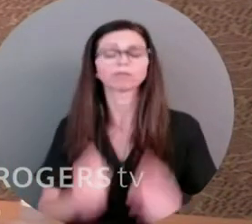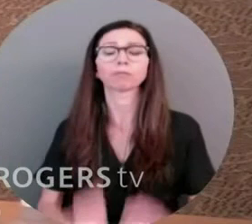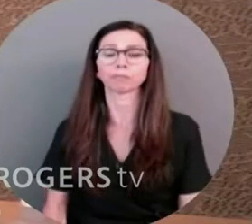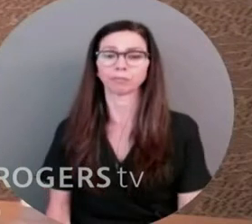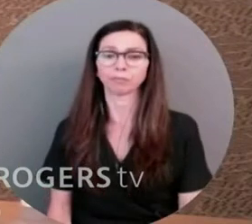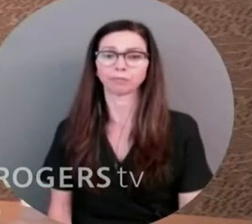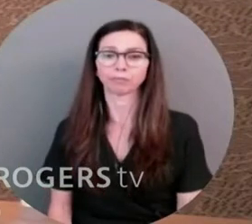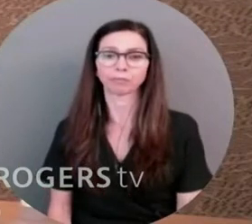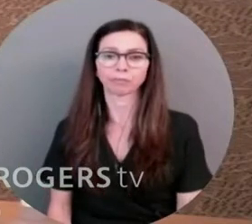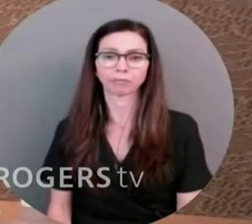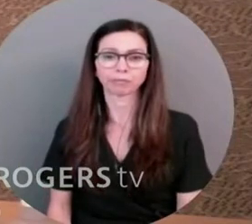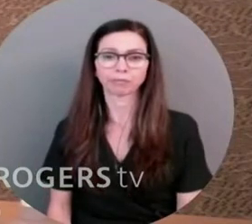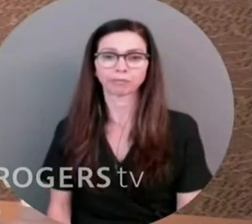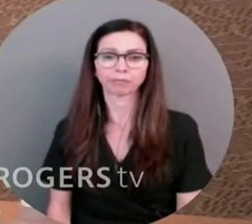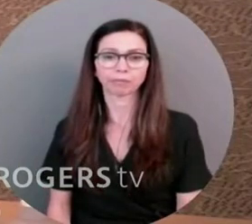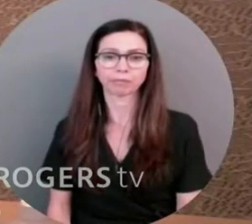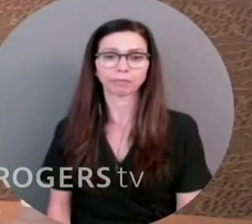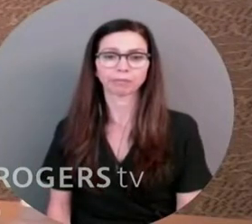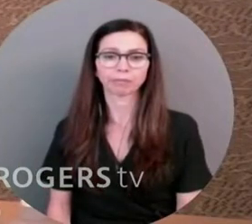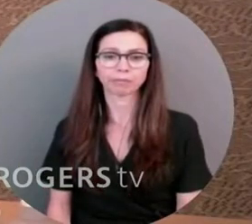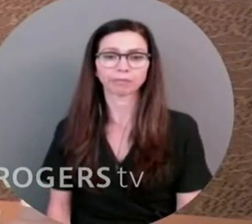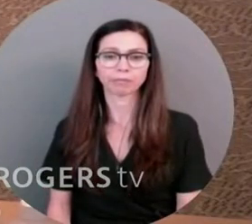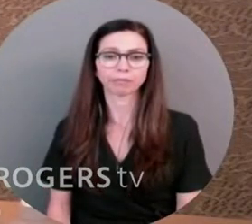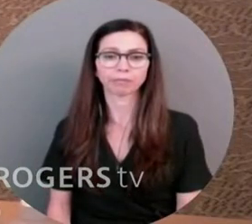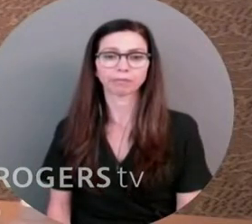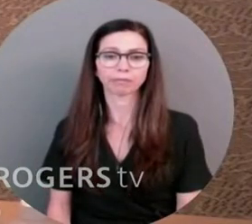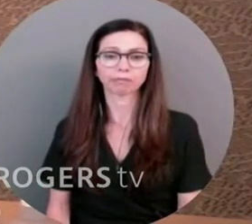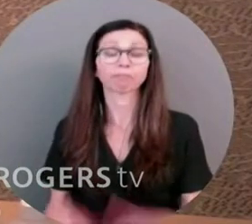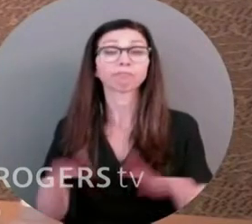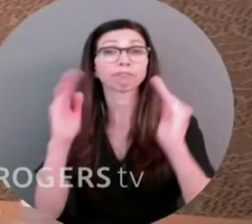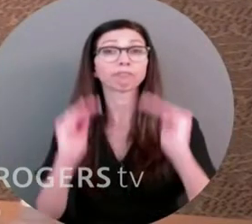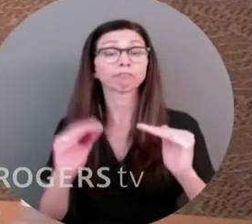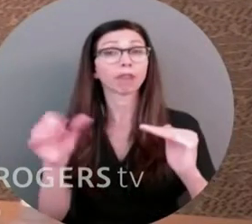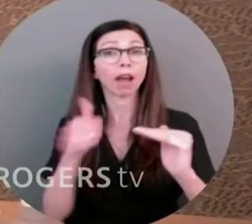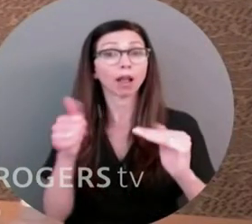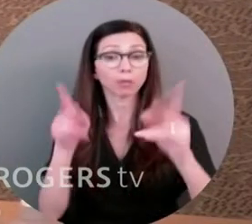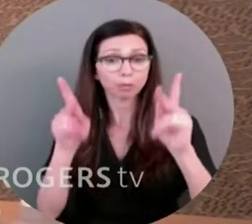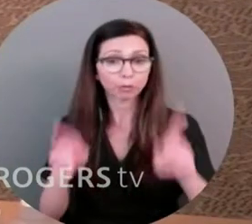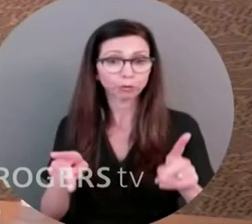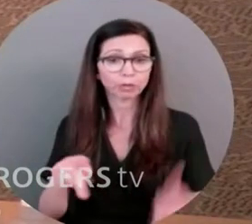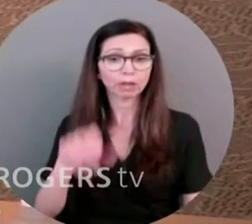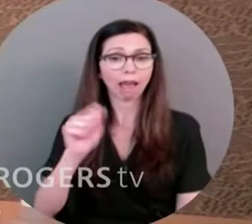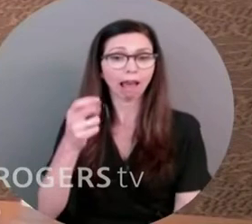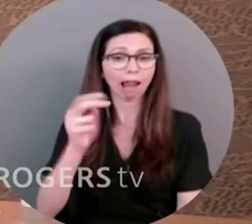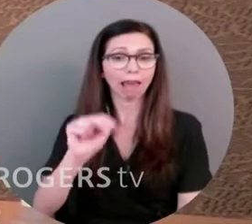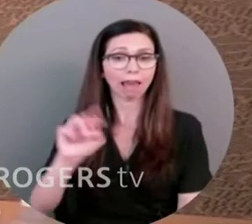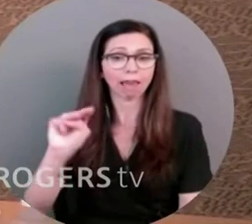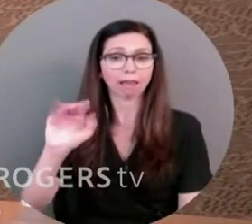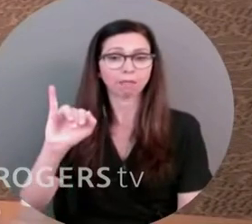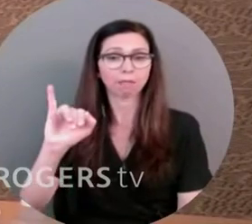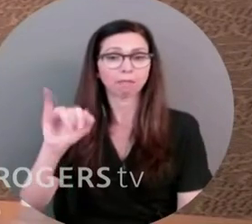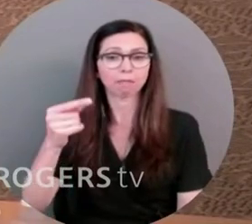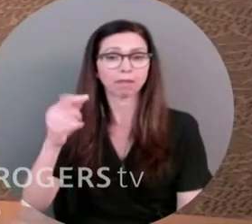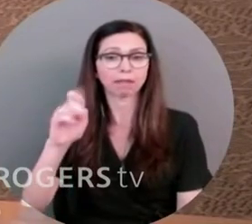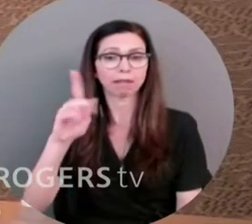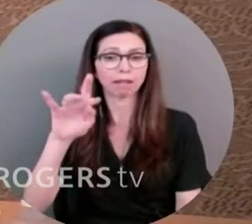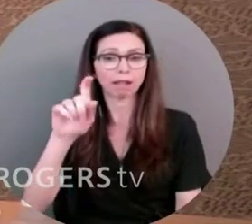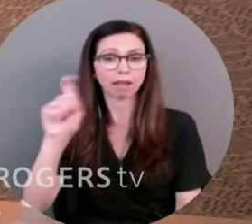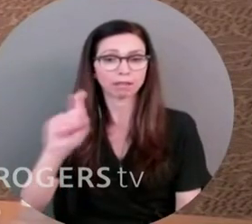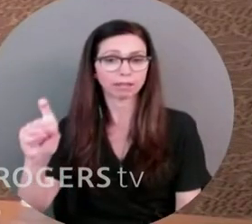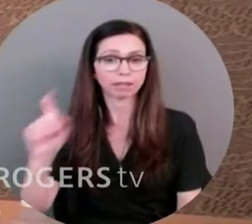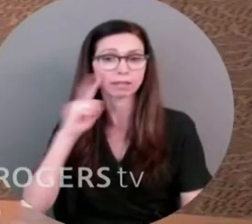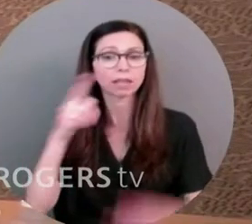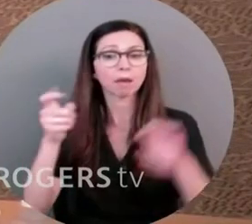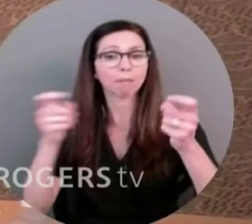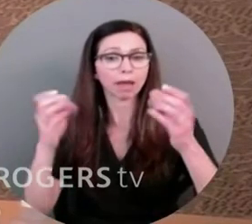à forte retombée économique. We also have on the phone Alain Miguelez, Manager, Policy Planning, gestionnaire,